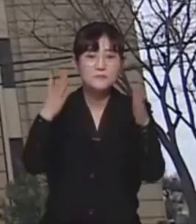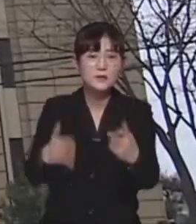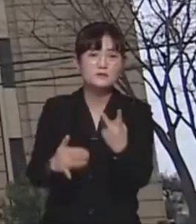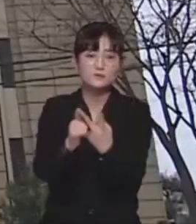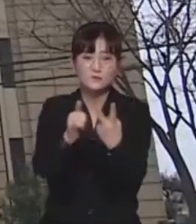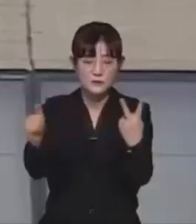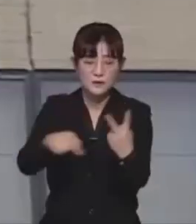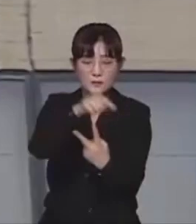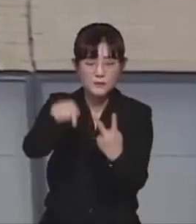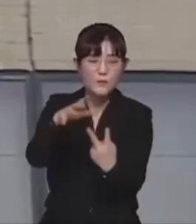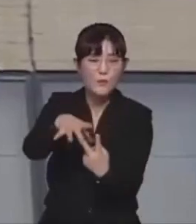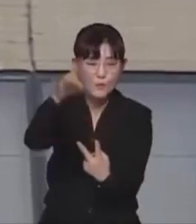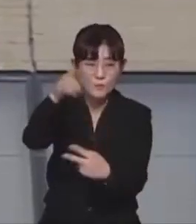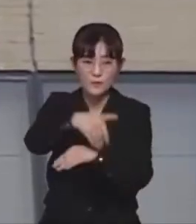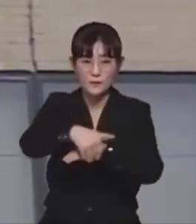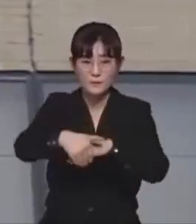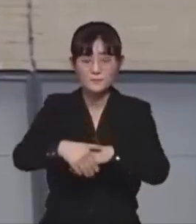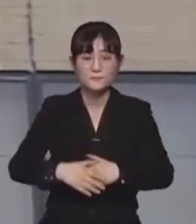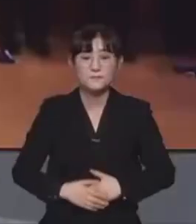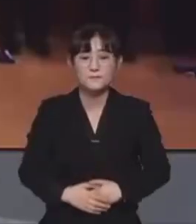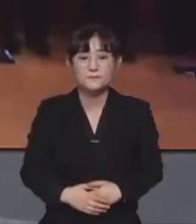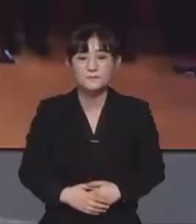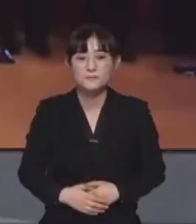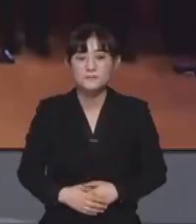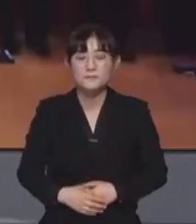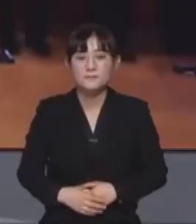양자구도로 치러질 전망입니다.